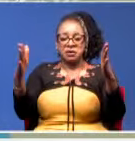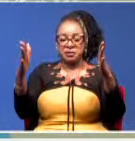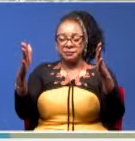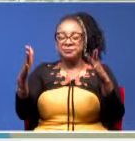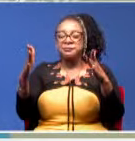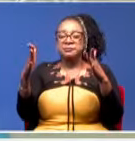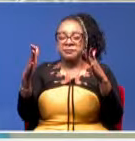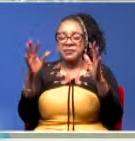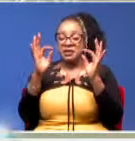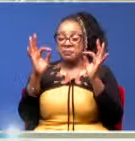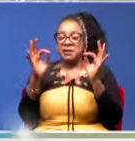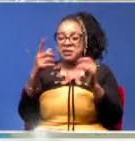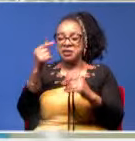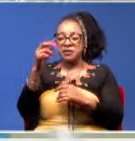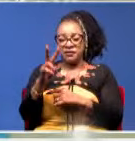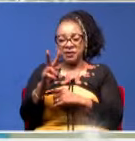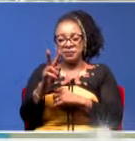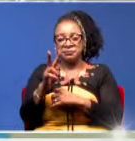ya smart TV.